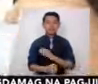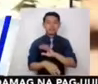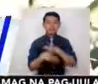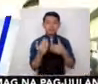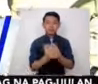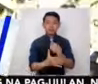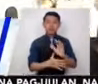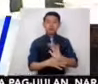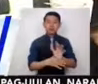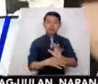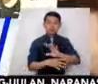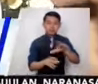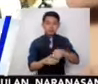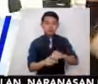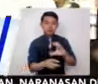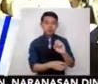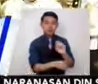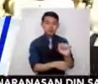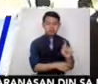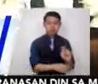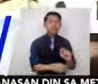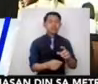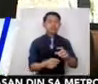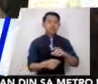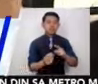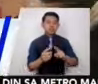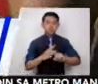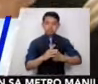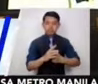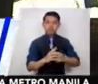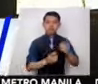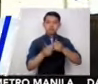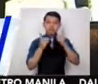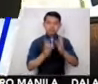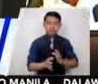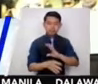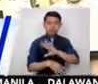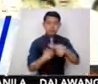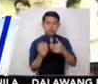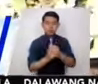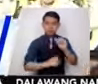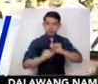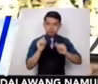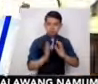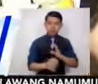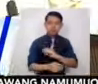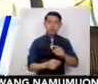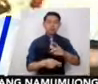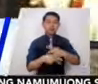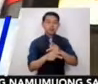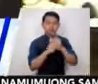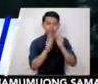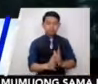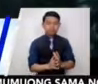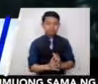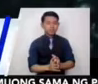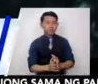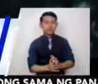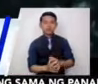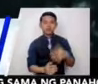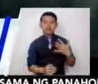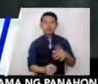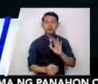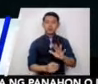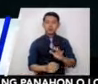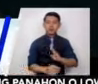sa director-writer na si Direk Kip, sa buong cast at saka sa producers. Hanga ako sa katapangan ng pelikulang ito. Ang Balota